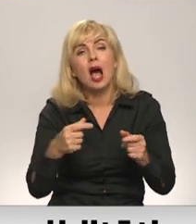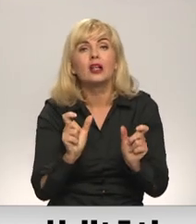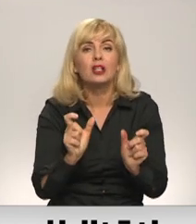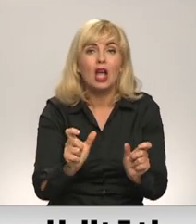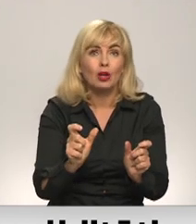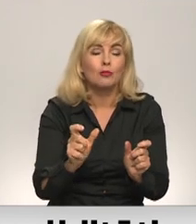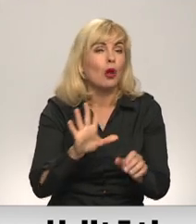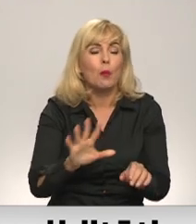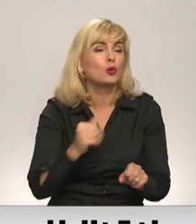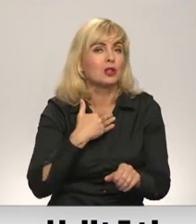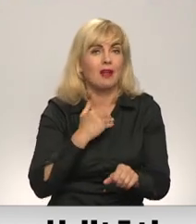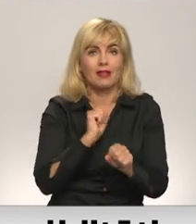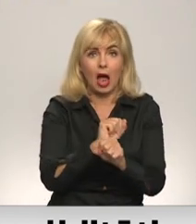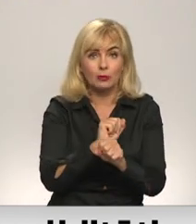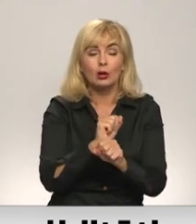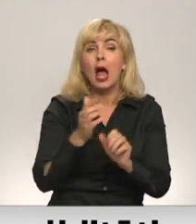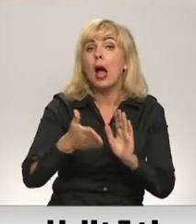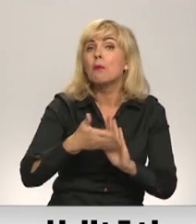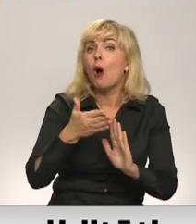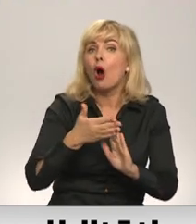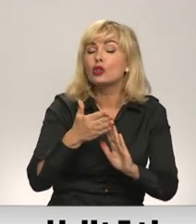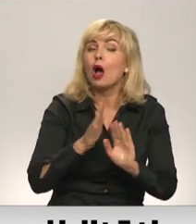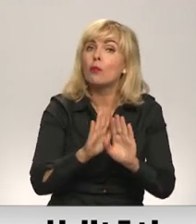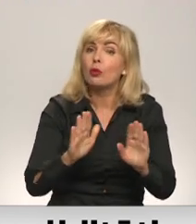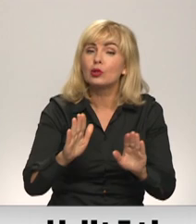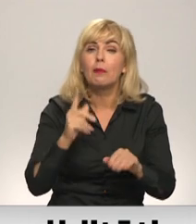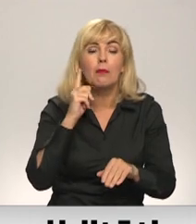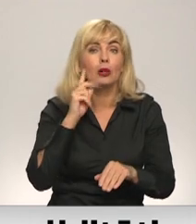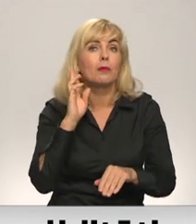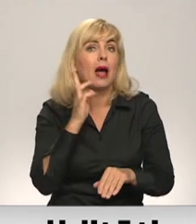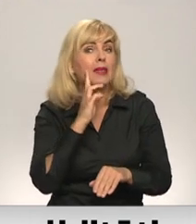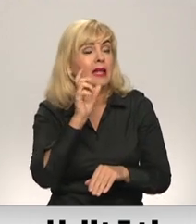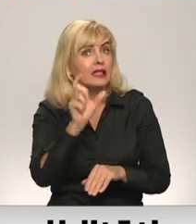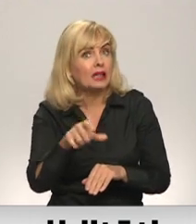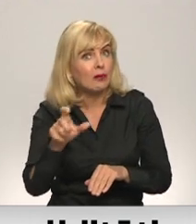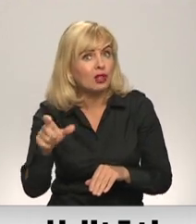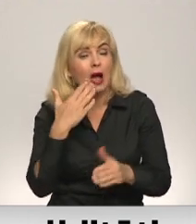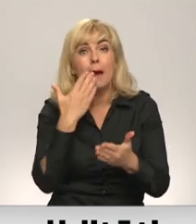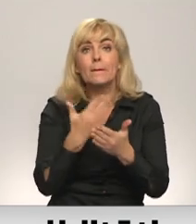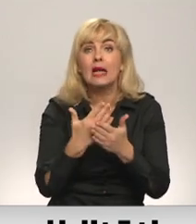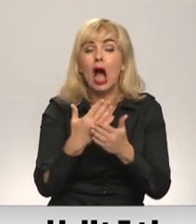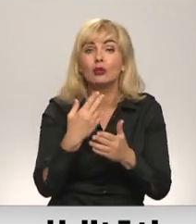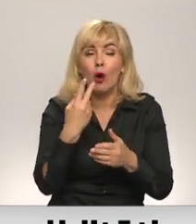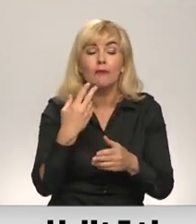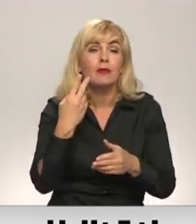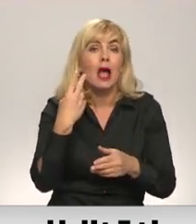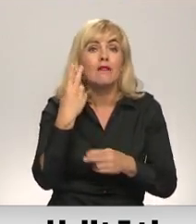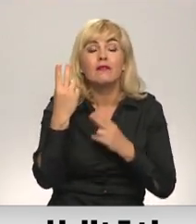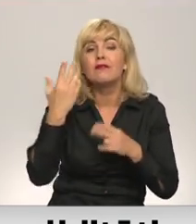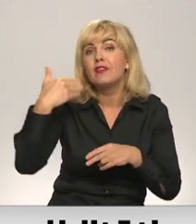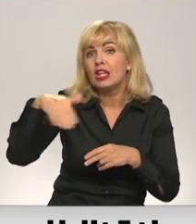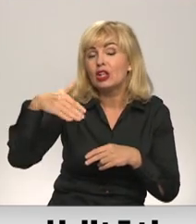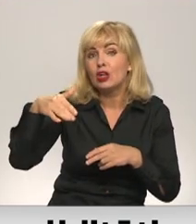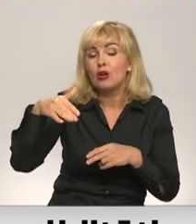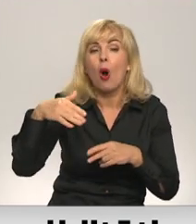mūs neapturēs. Porcelāna muzejs ir padomājis arī par nedzirdīgiem apmeklētājiem, piedāvājot video materiālus ar subtitriem un